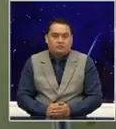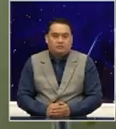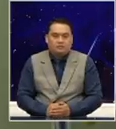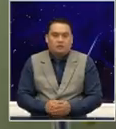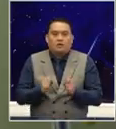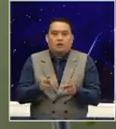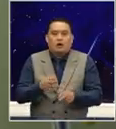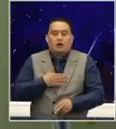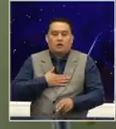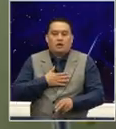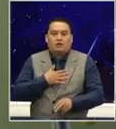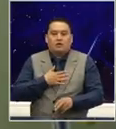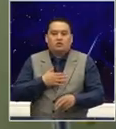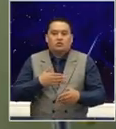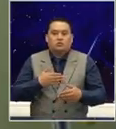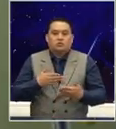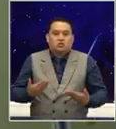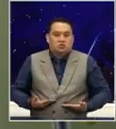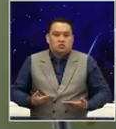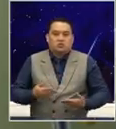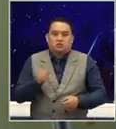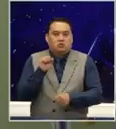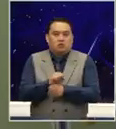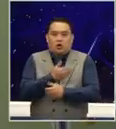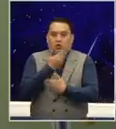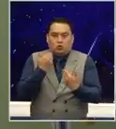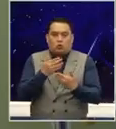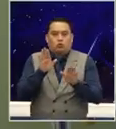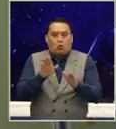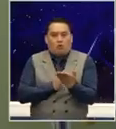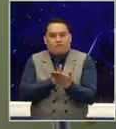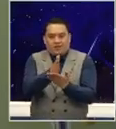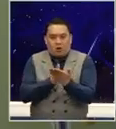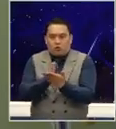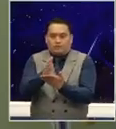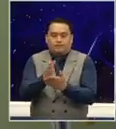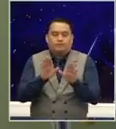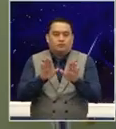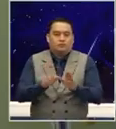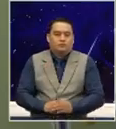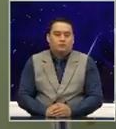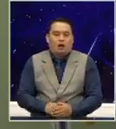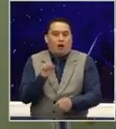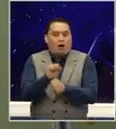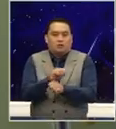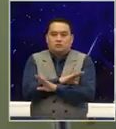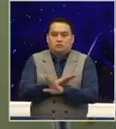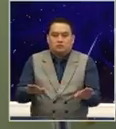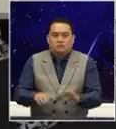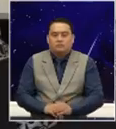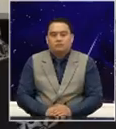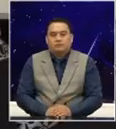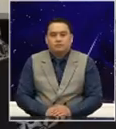так как на этом жизнь не заканчивается, надо идти только вперед и вперед, останавливаться на этом не